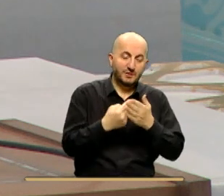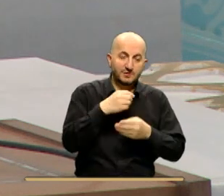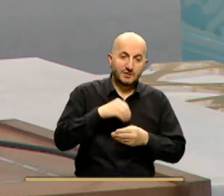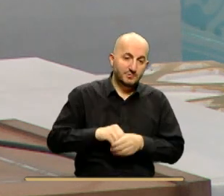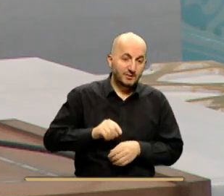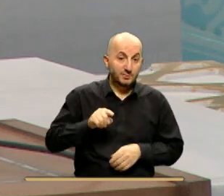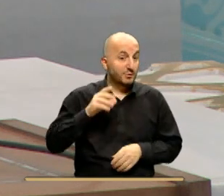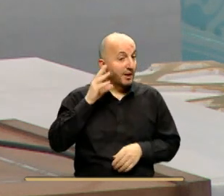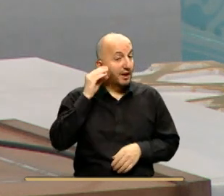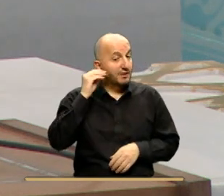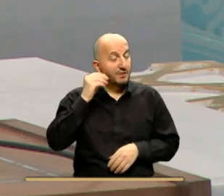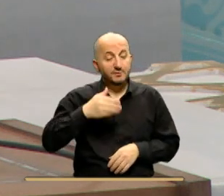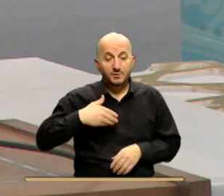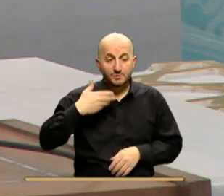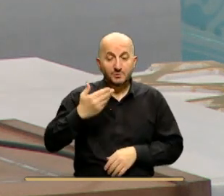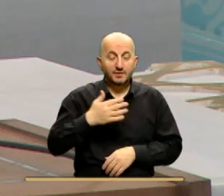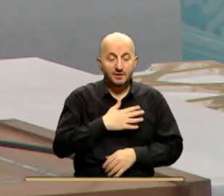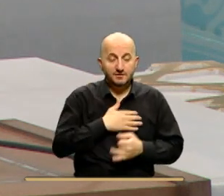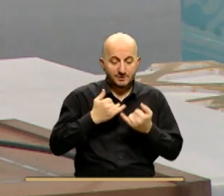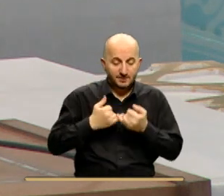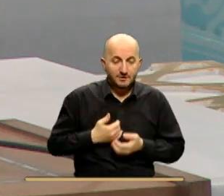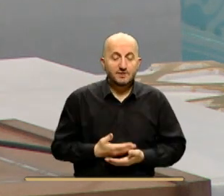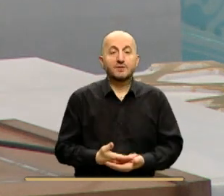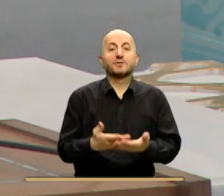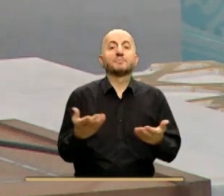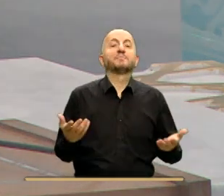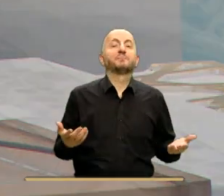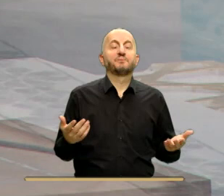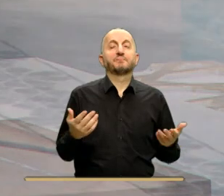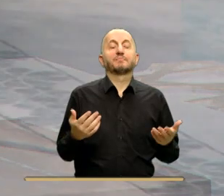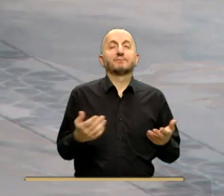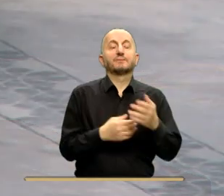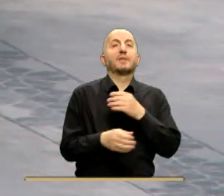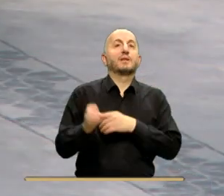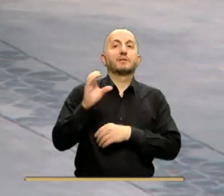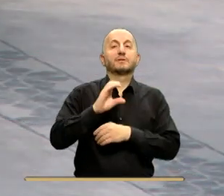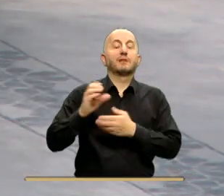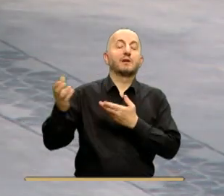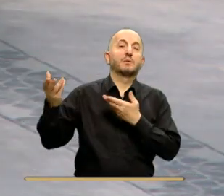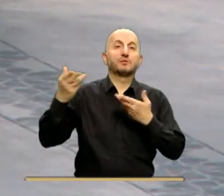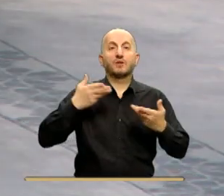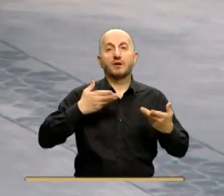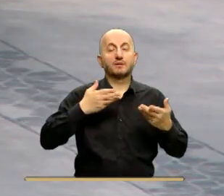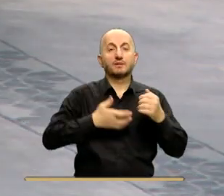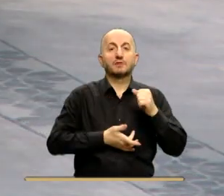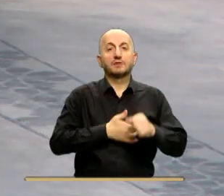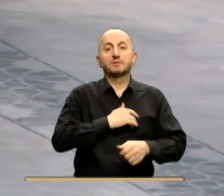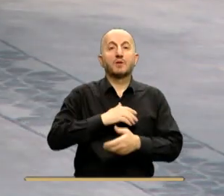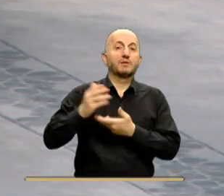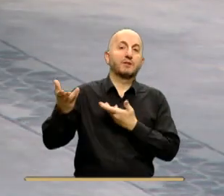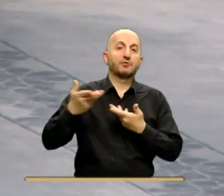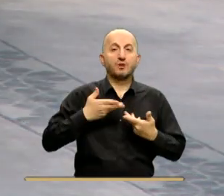şu anlamlarda kullanılır aziz kardeşlerim. İslam'a çağrı, imana